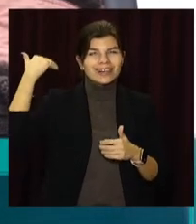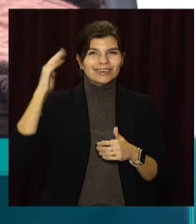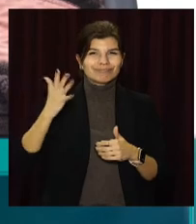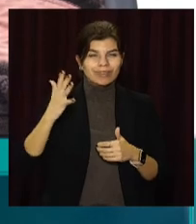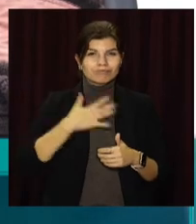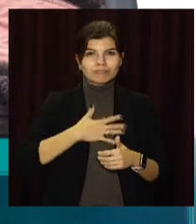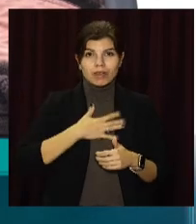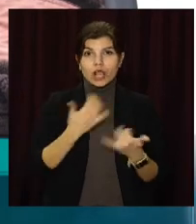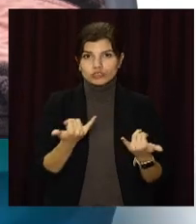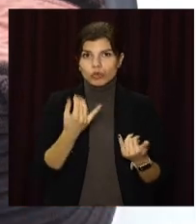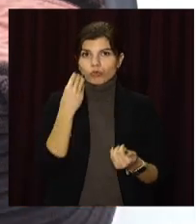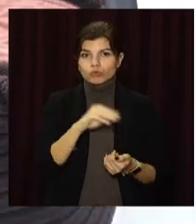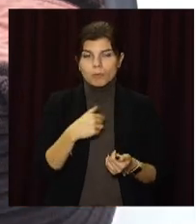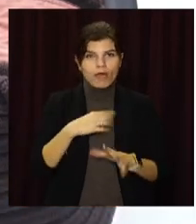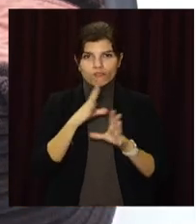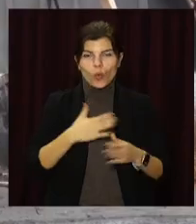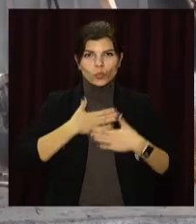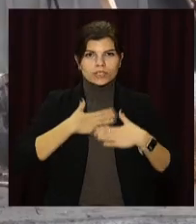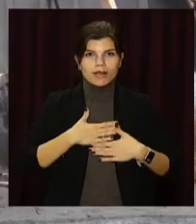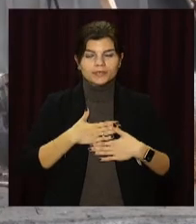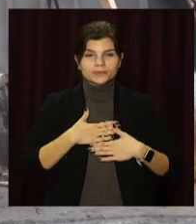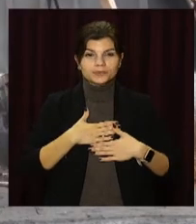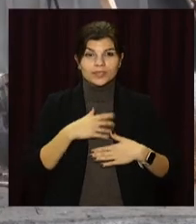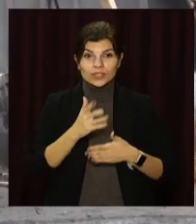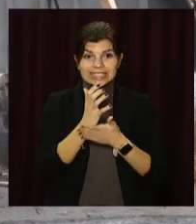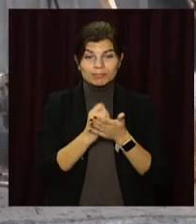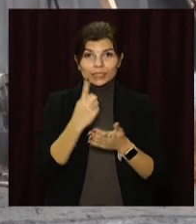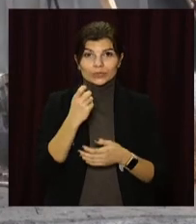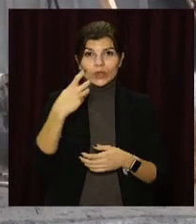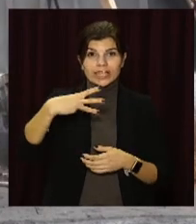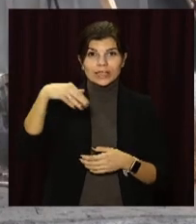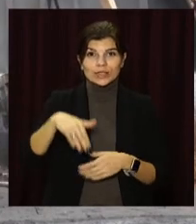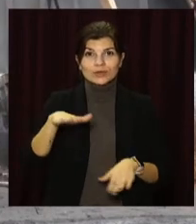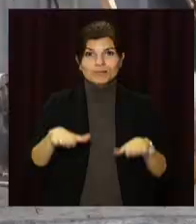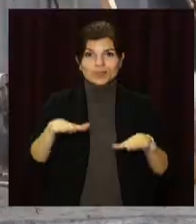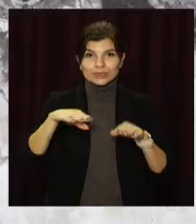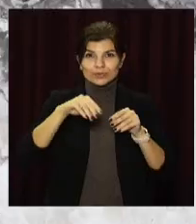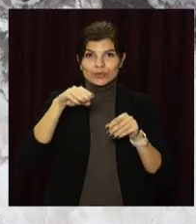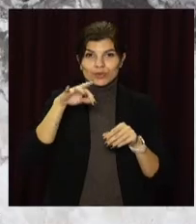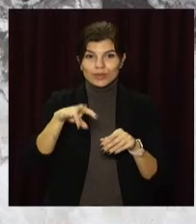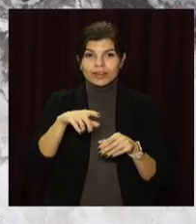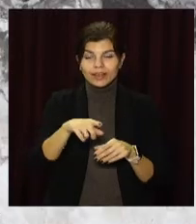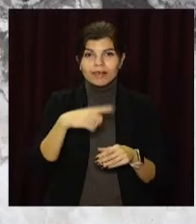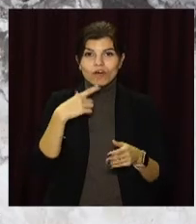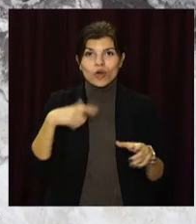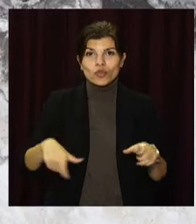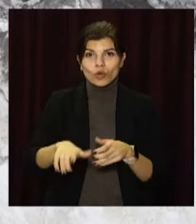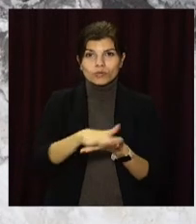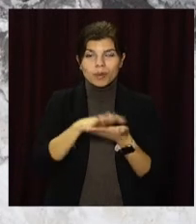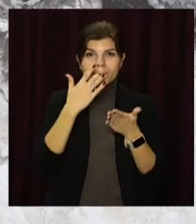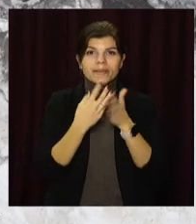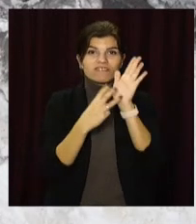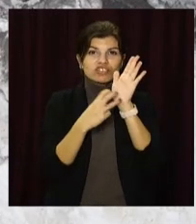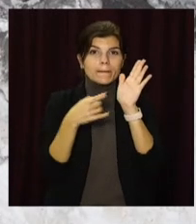хороша машина. Мене все устраиває. У запасі 130 тисяч тонн посипальної суміші. Дороги розчищатимуть майже